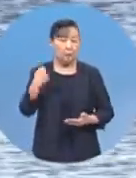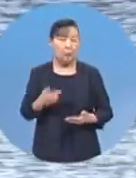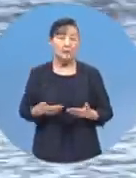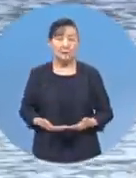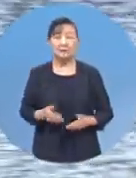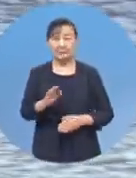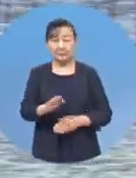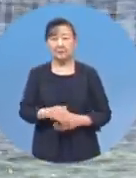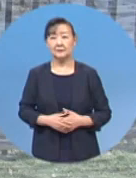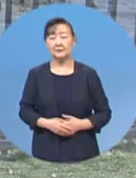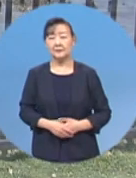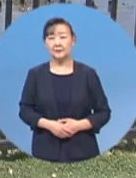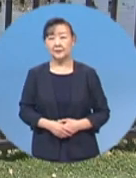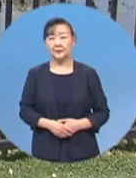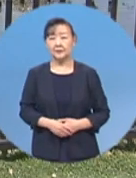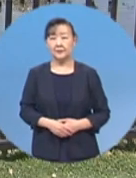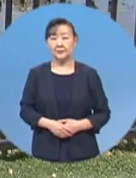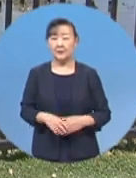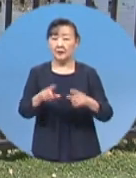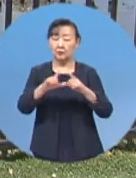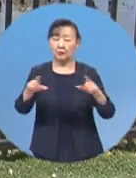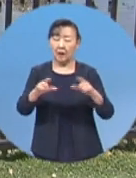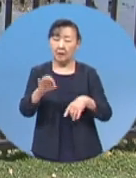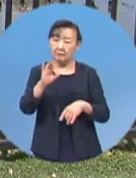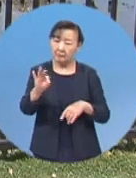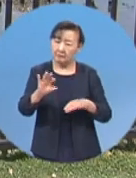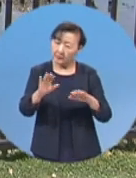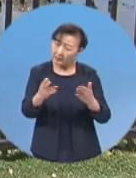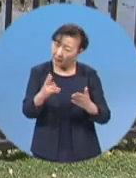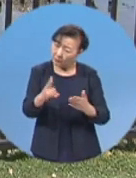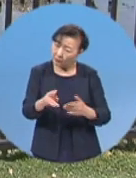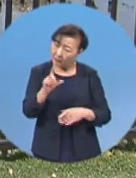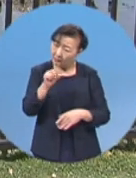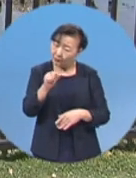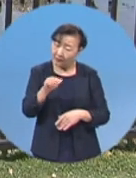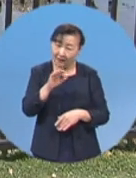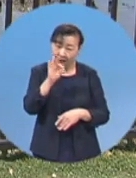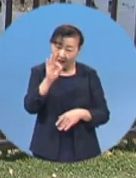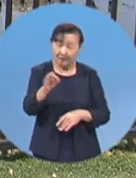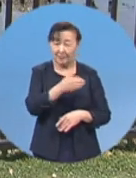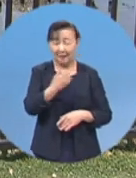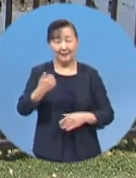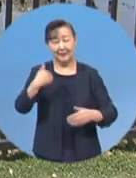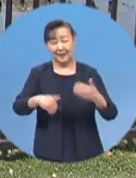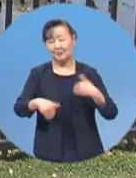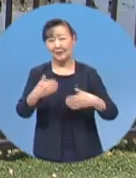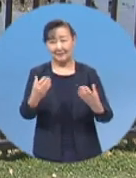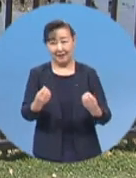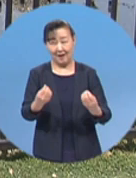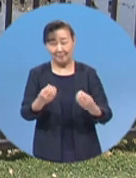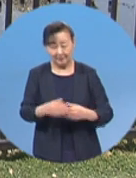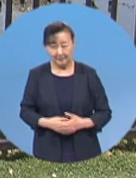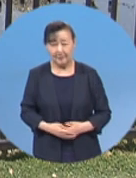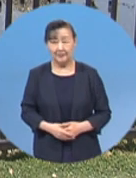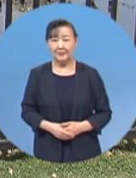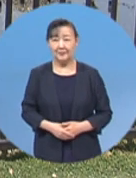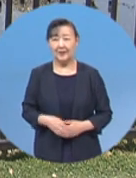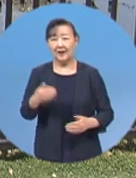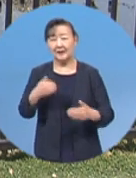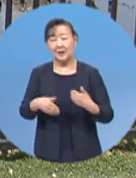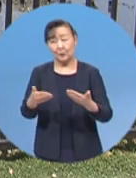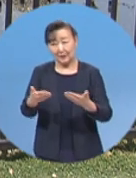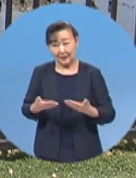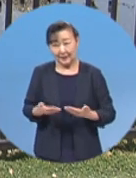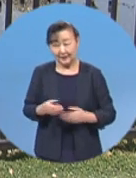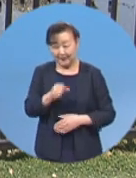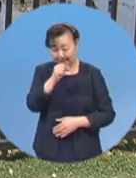普段あまり見ないような野鳥が見られてとっても楽 しかったです。新鮮でした。 楽しんでいただ